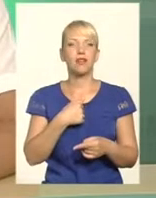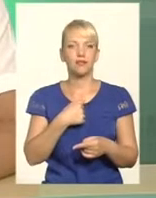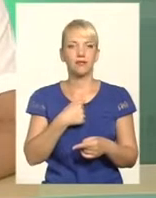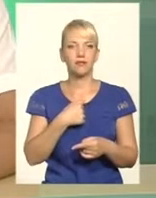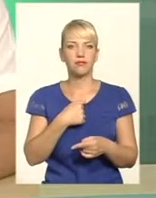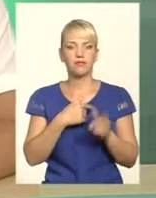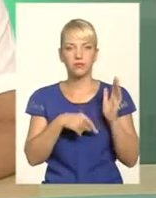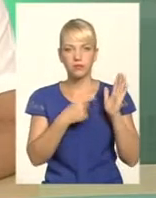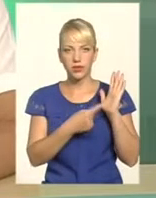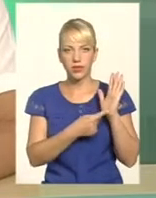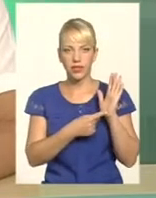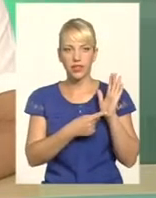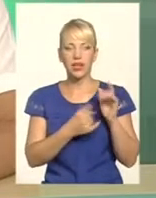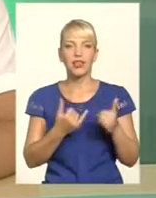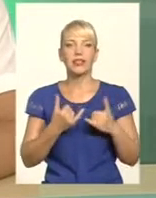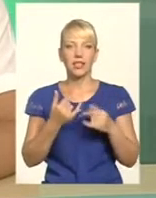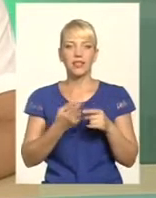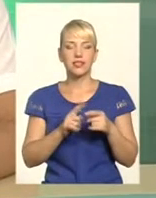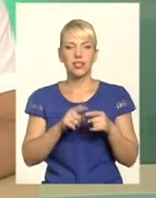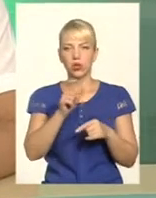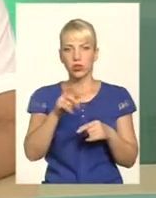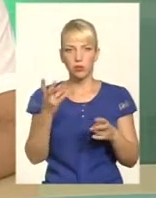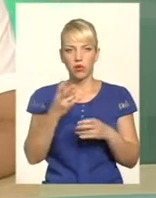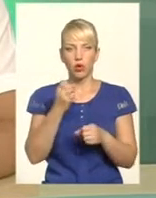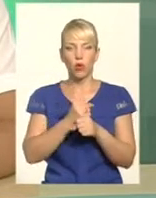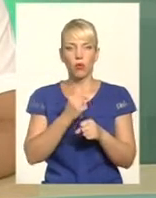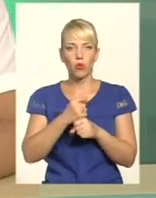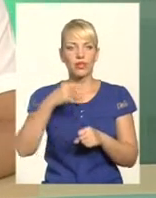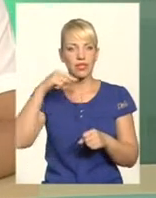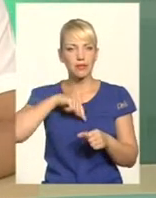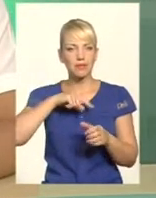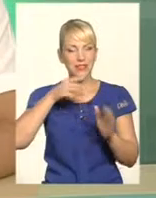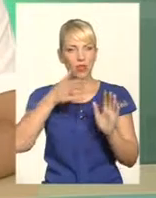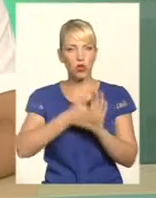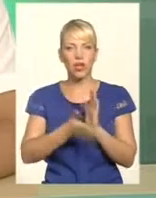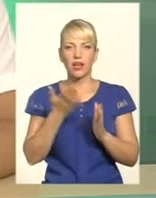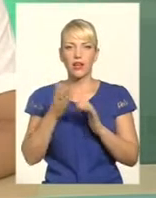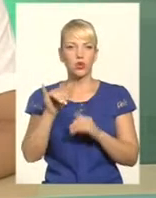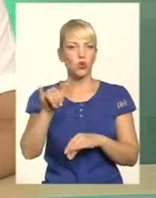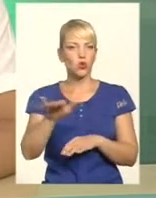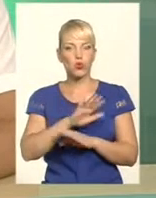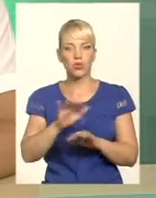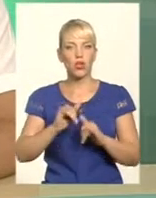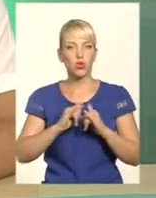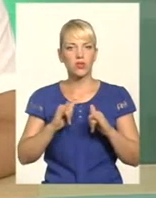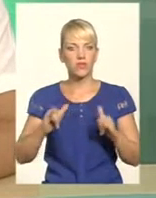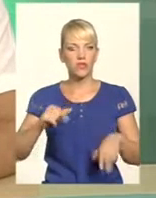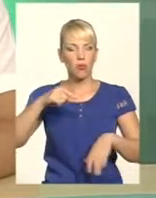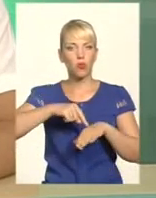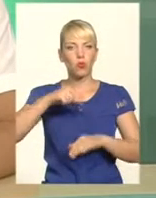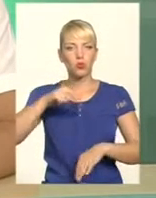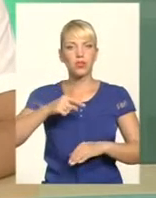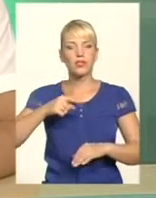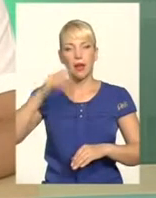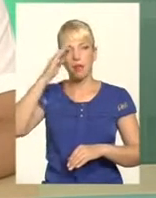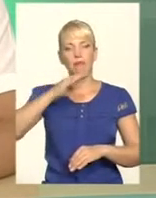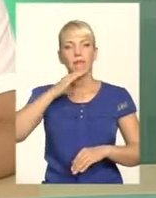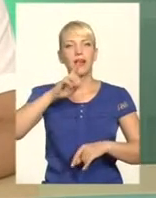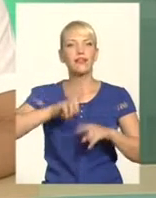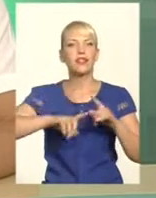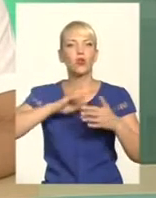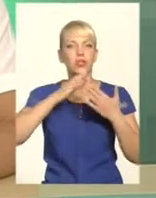потрібна робота з психологом, для того, щоб пояснити, якщо в нього не настільки розвинуті почуття патріотизму, розуміння, що це є необхідність,